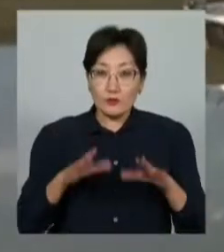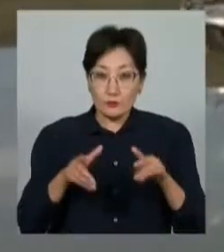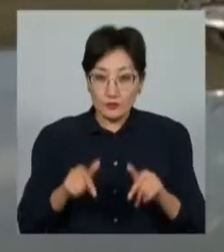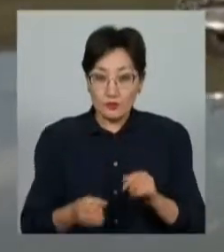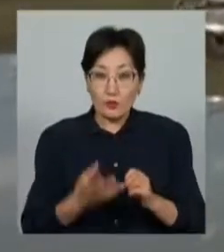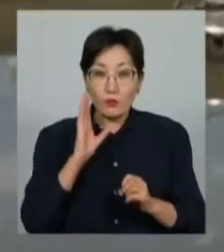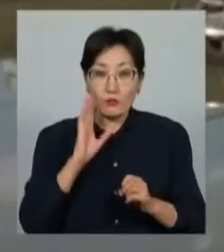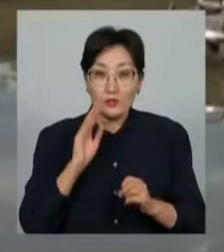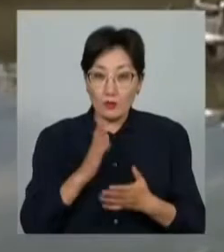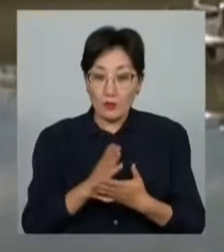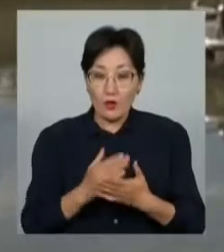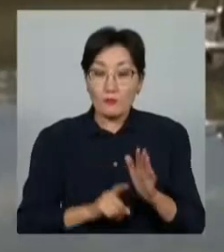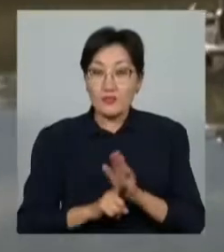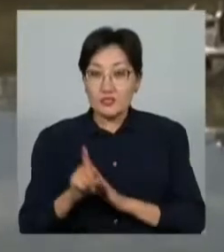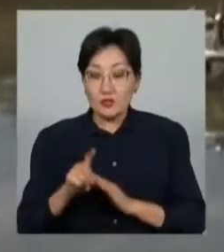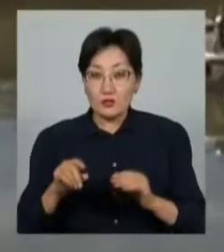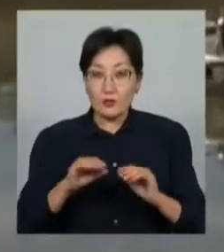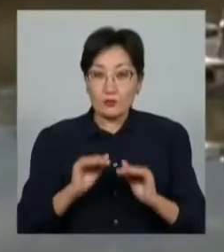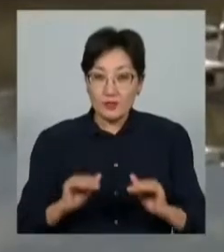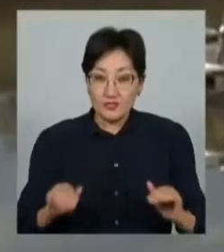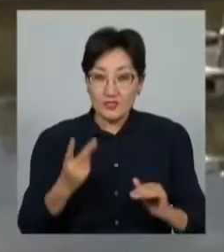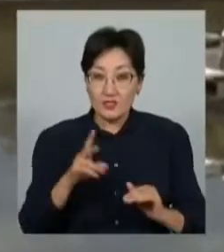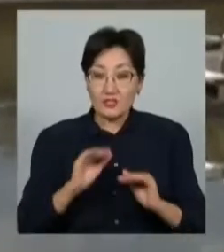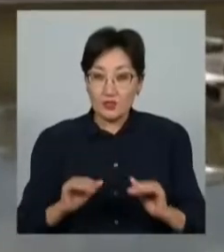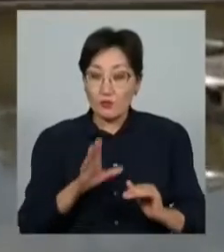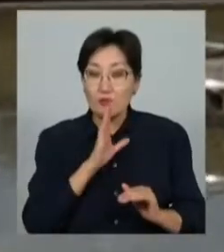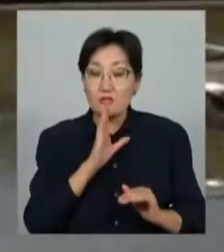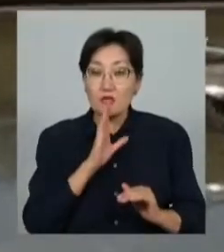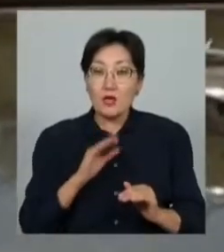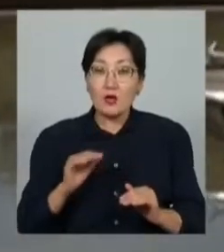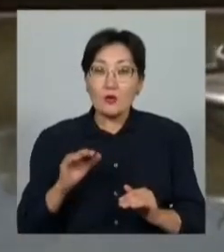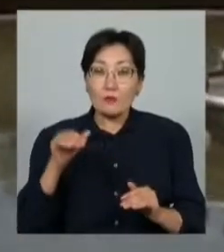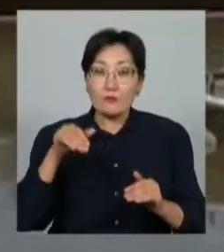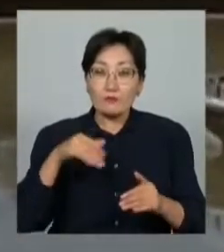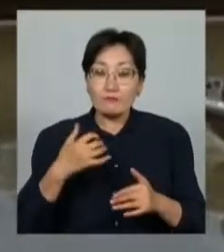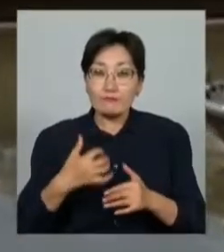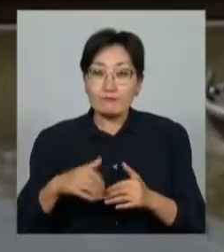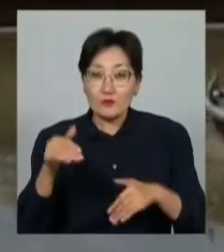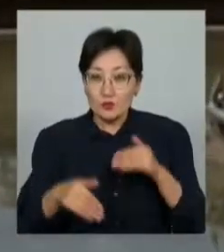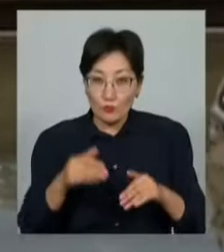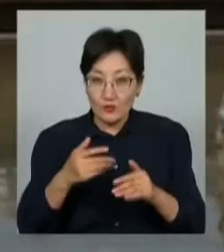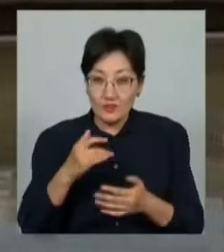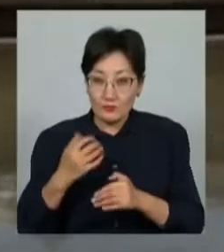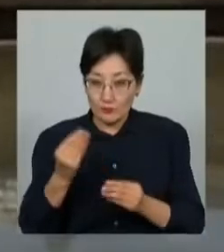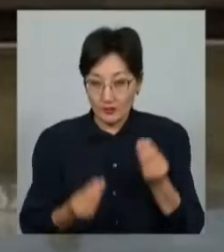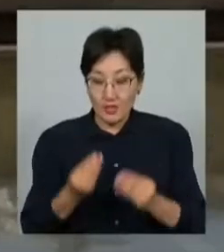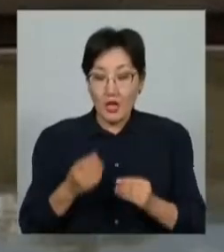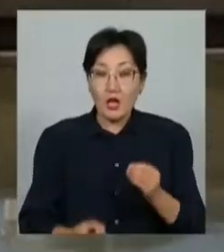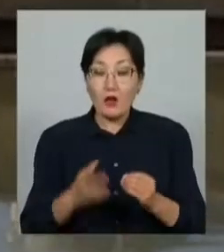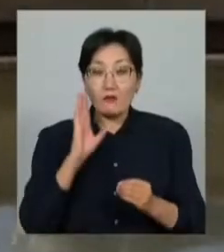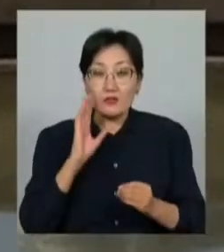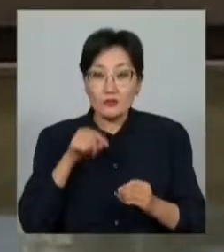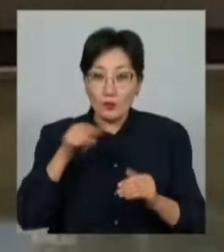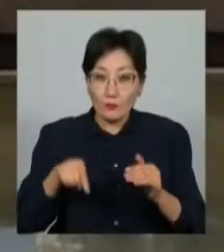осы субұрқақта болған. Бастапқыда мектеп жасындағы екі кішкентай қыз бала су ортасында ойнап жүріпті. Кейіннен фонтан